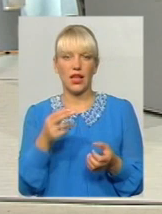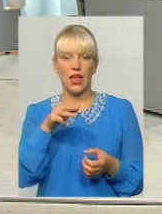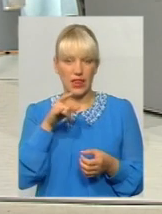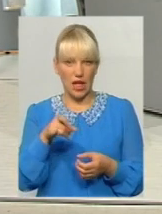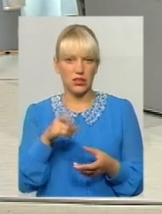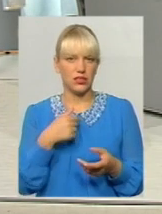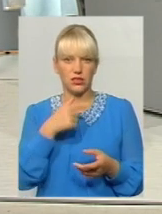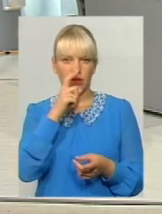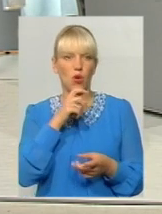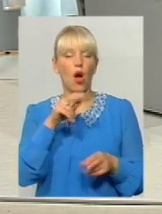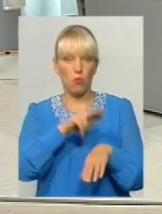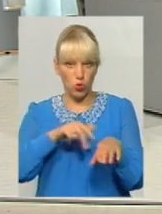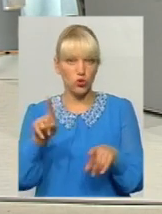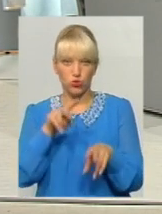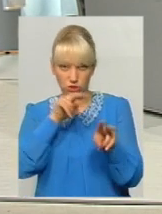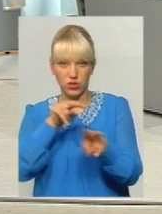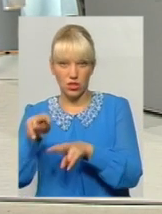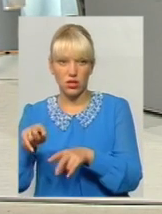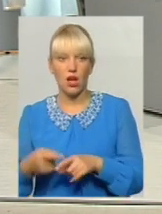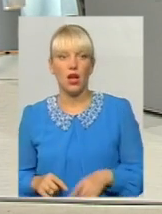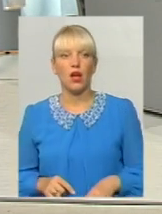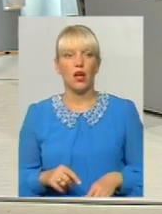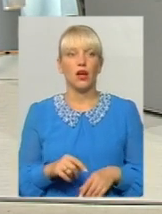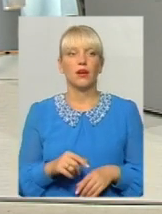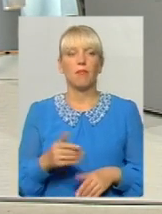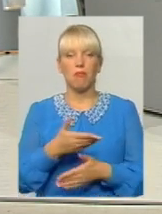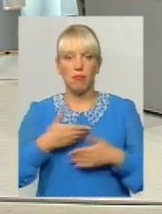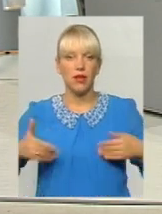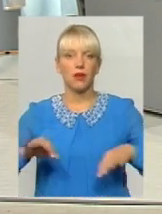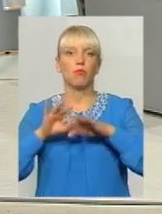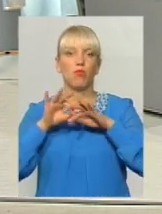знову ж таки, поліція нічого не може зробити, тому що таке законодавство? Аналогічно,